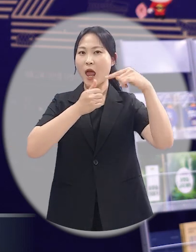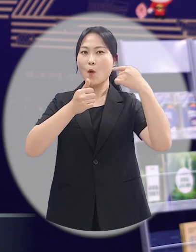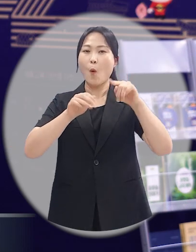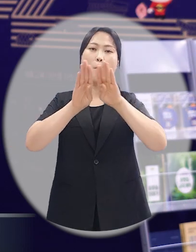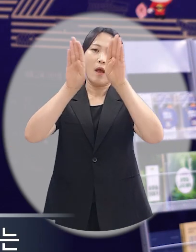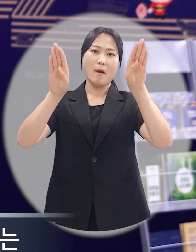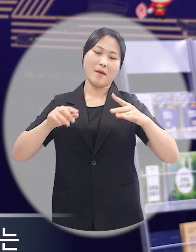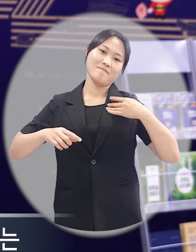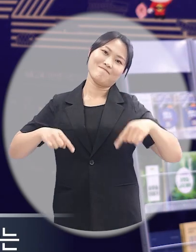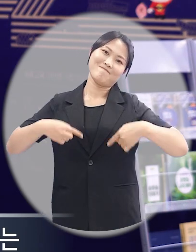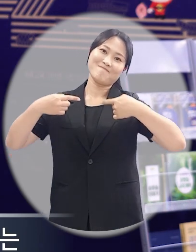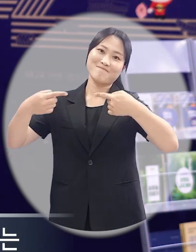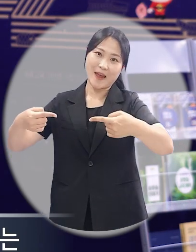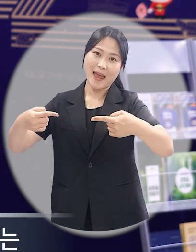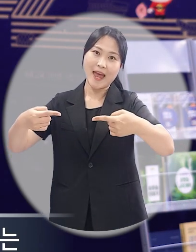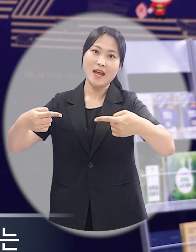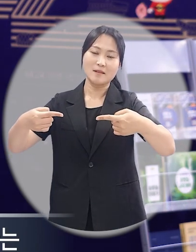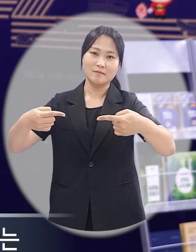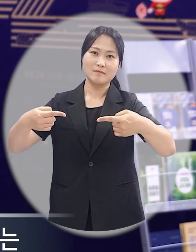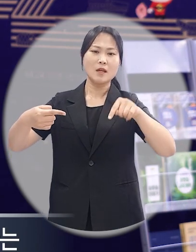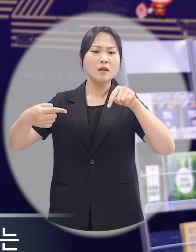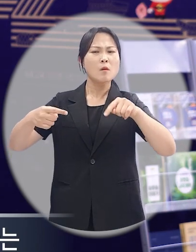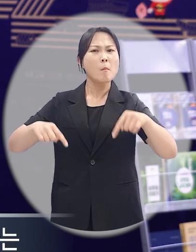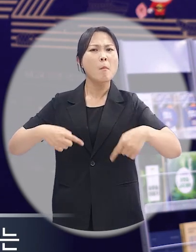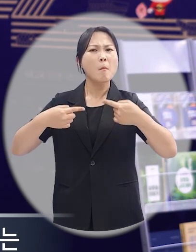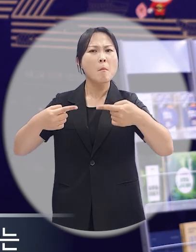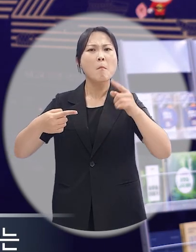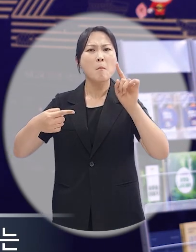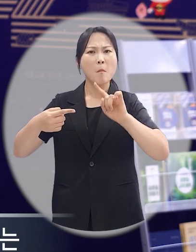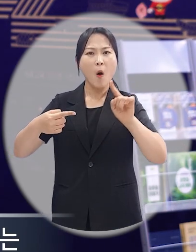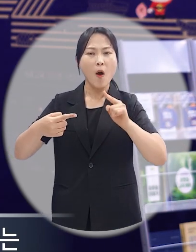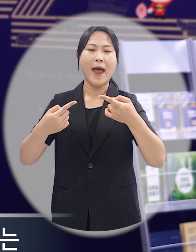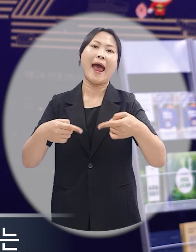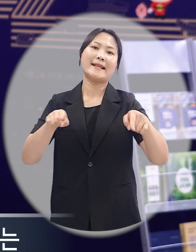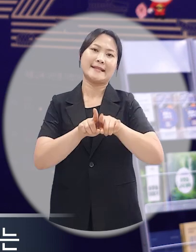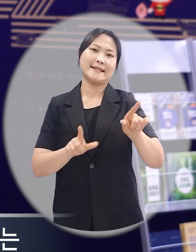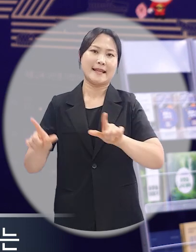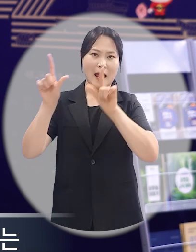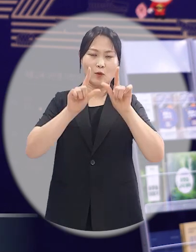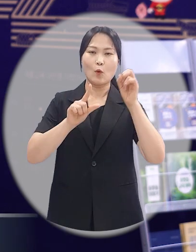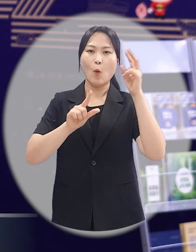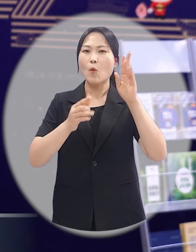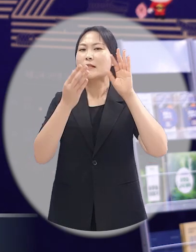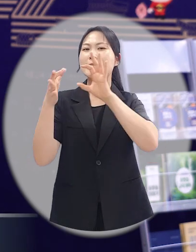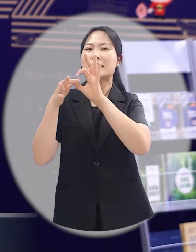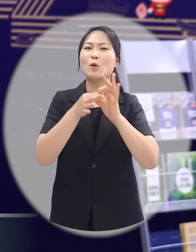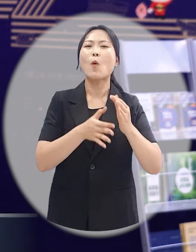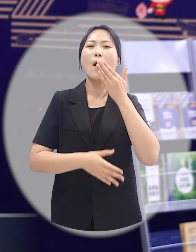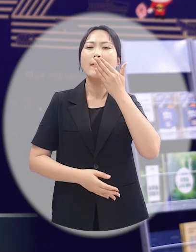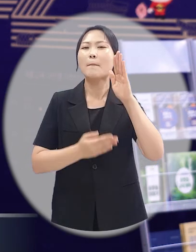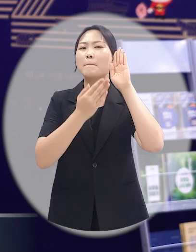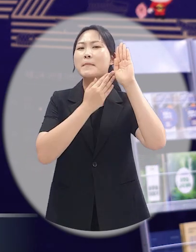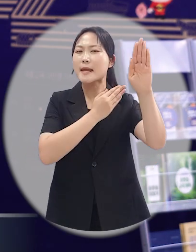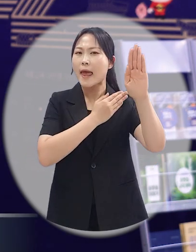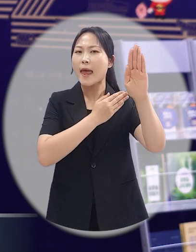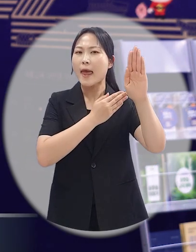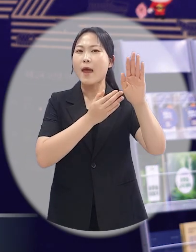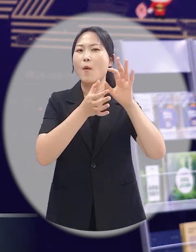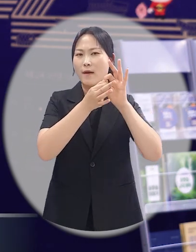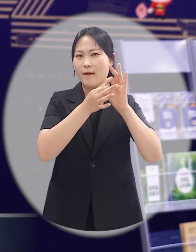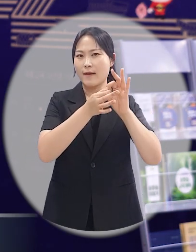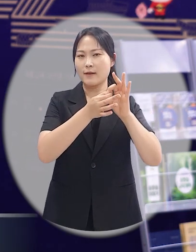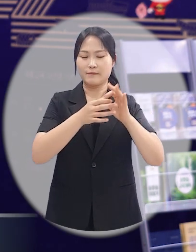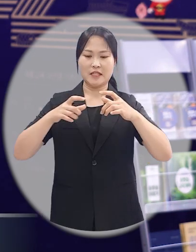되었고요. 대한민국 글로컬 미래교육 박람회는 공생의 교육, 지속가능한 미래라는 주제를 바탕으로 지역적